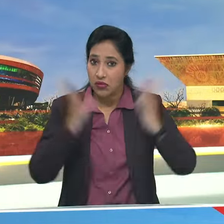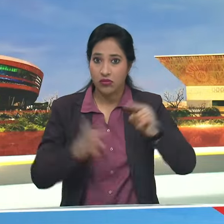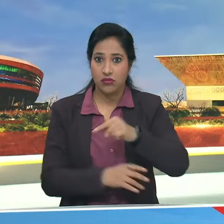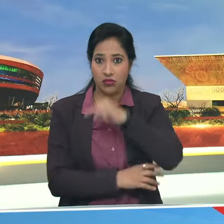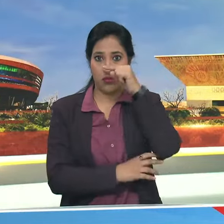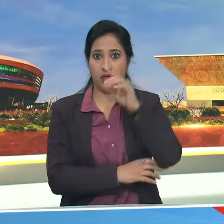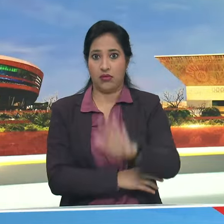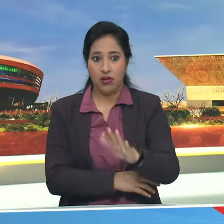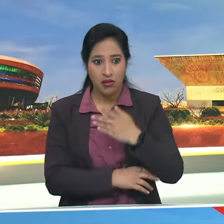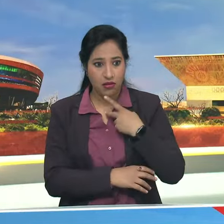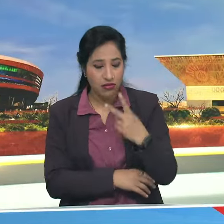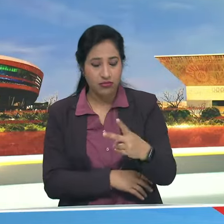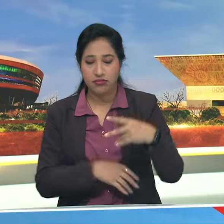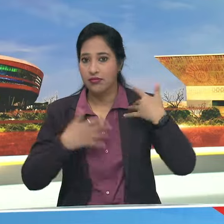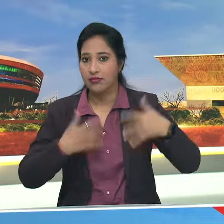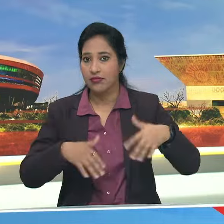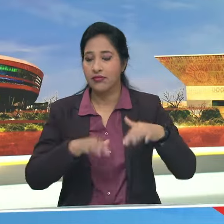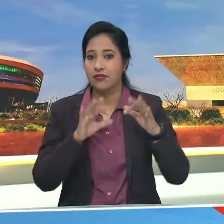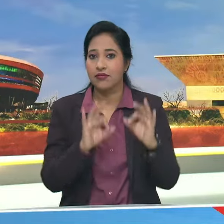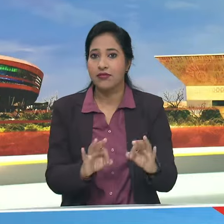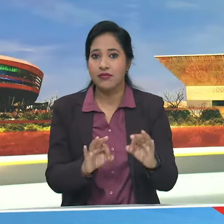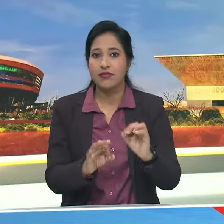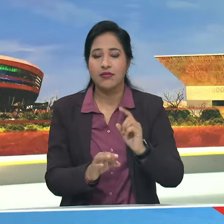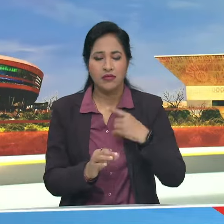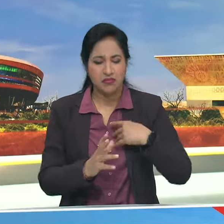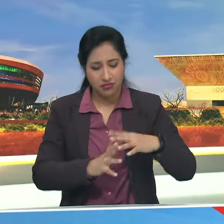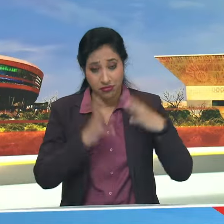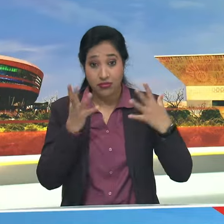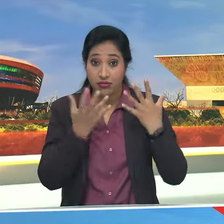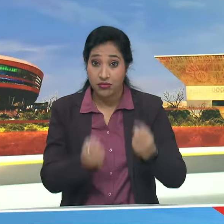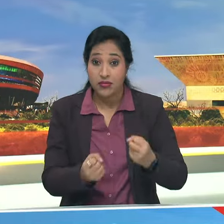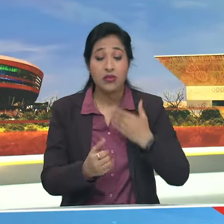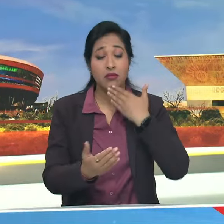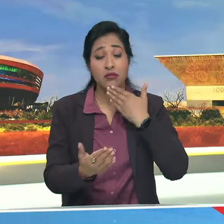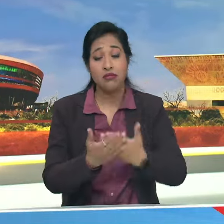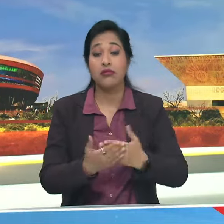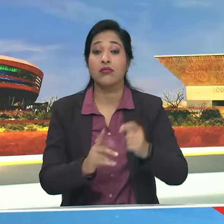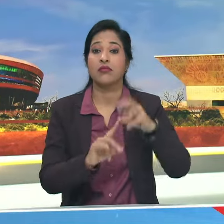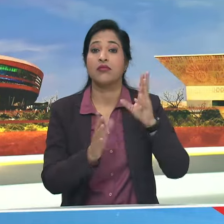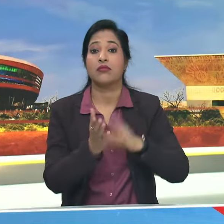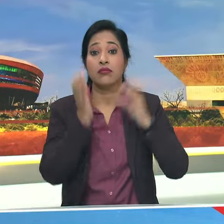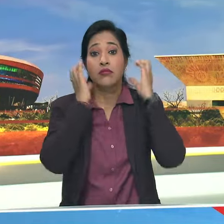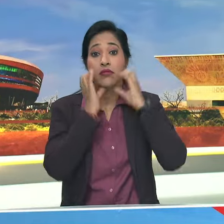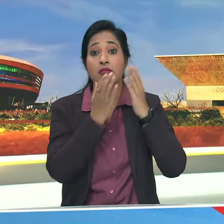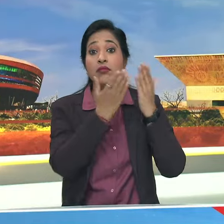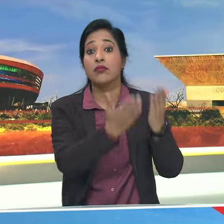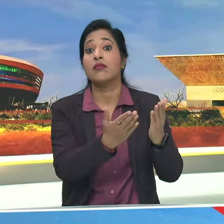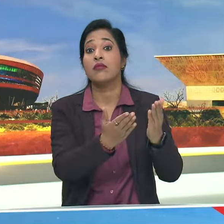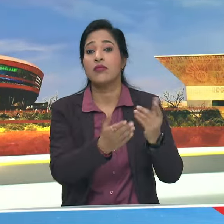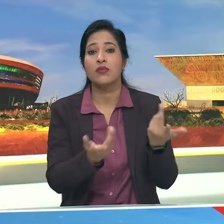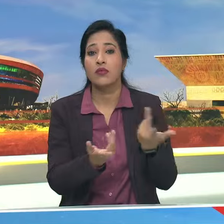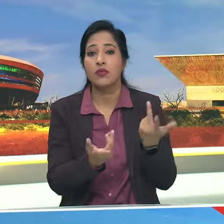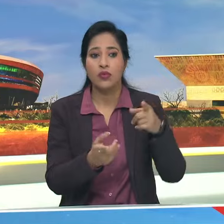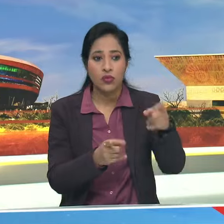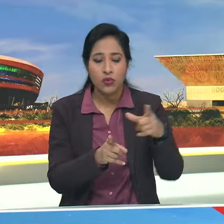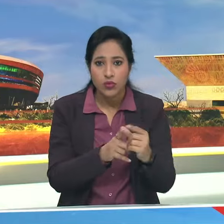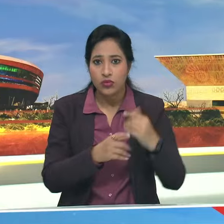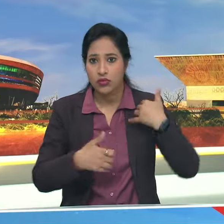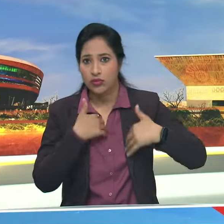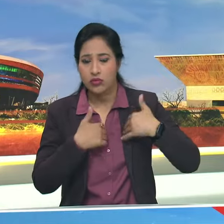दिस मोमेंट। एंड वन मोर थिंग, वेरी थैंक्स टू मोदी जी, दोस हु आर ऑल इंटरेस्टेड